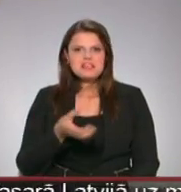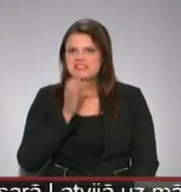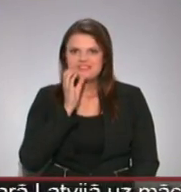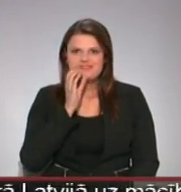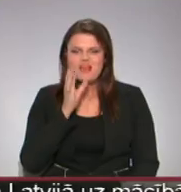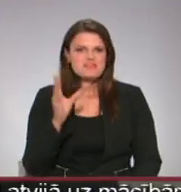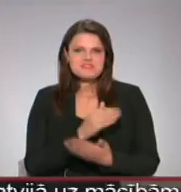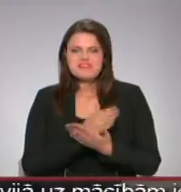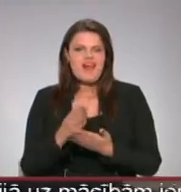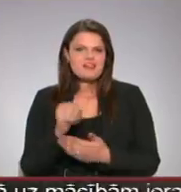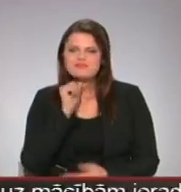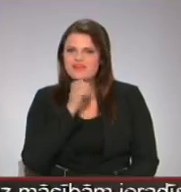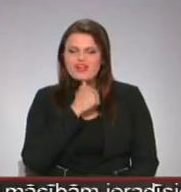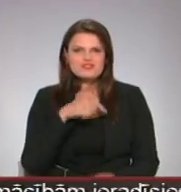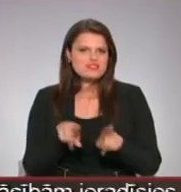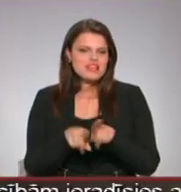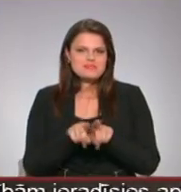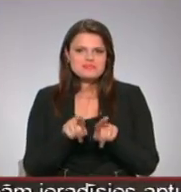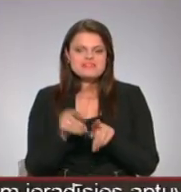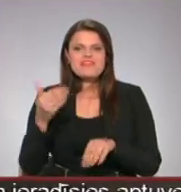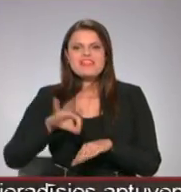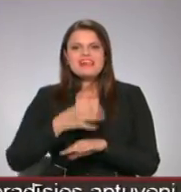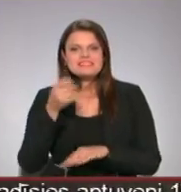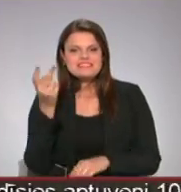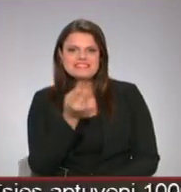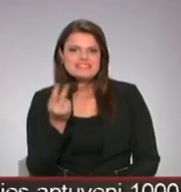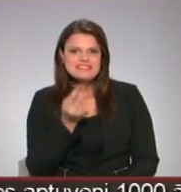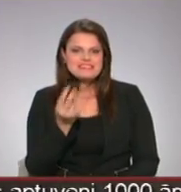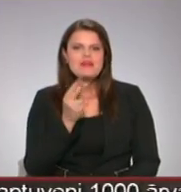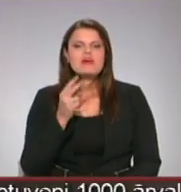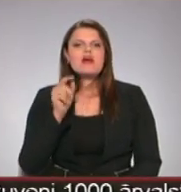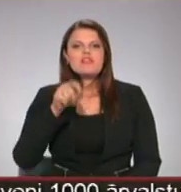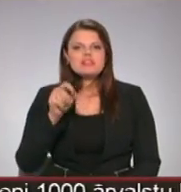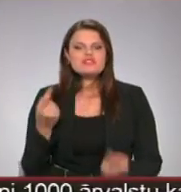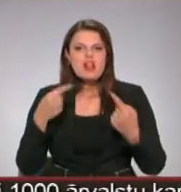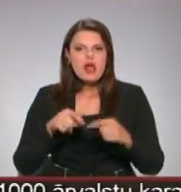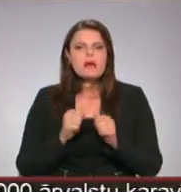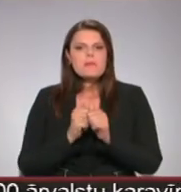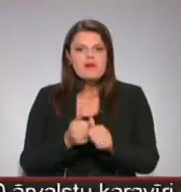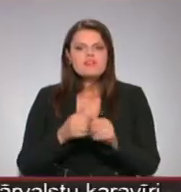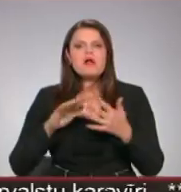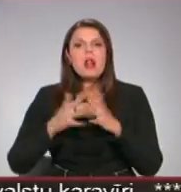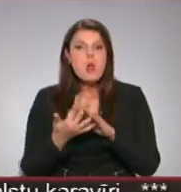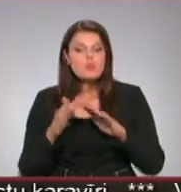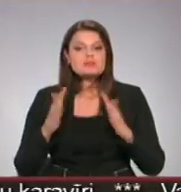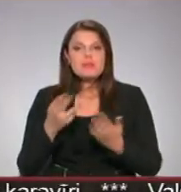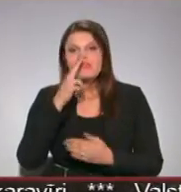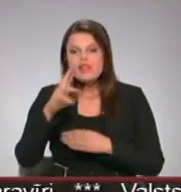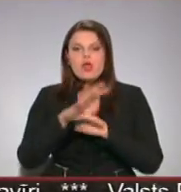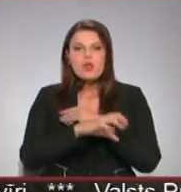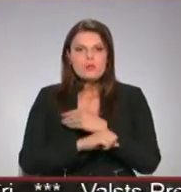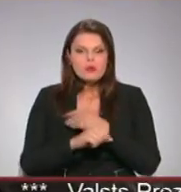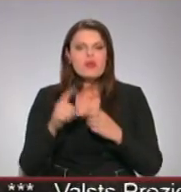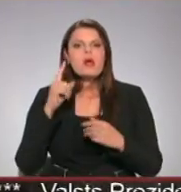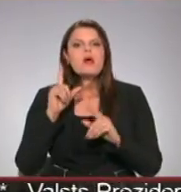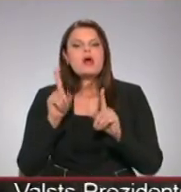nav bijuši nekāda atšķirība garšas. Ervins un viņa sieva Līvija sulu tecēšanas laiku lielākoties pavada laukos, taču nedēļu nogalēs pievienojas